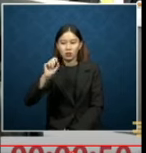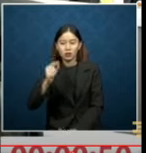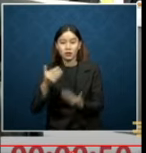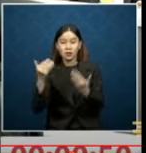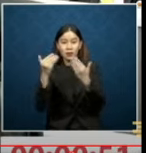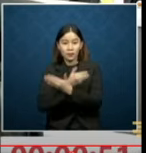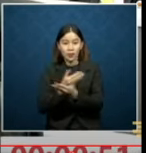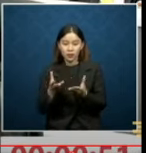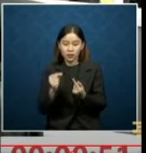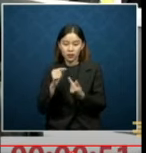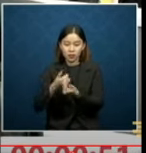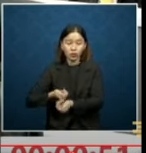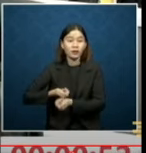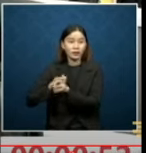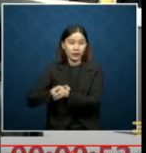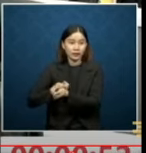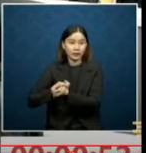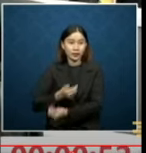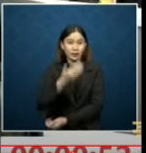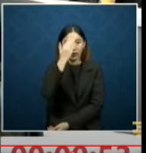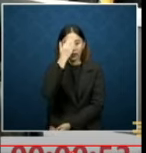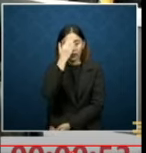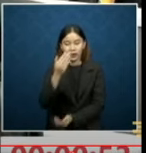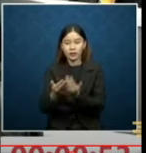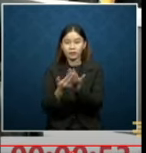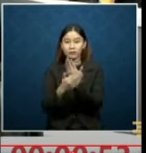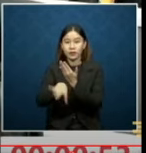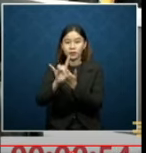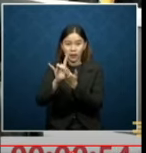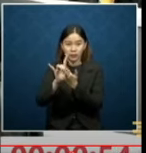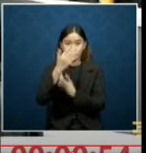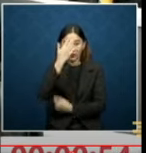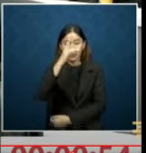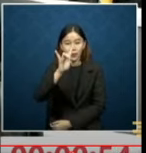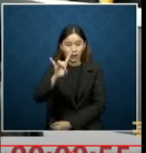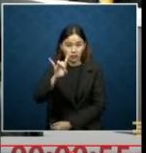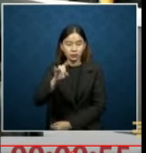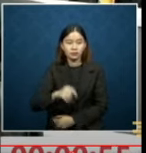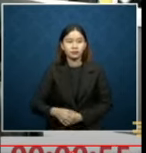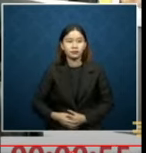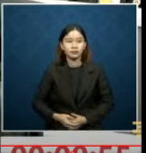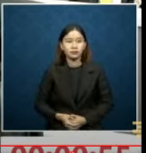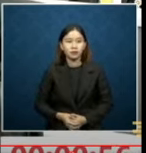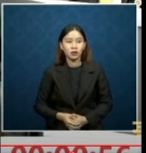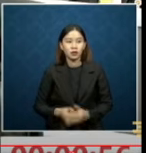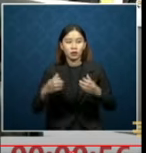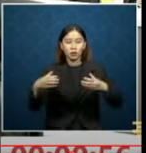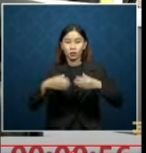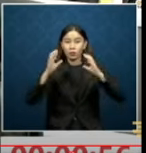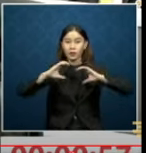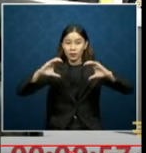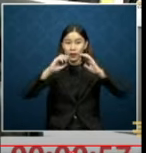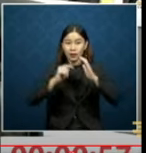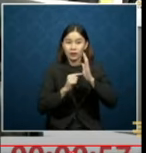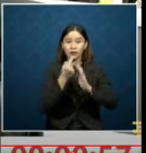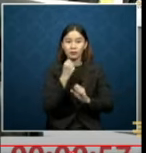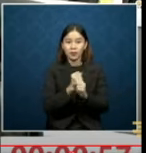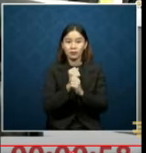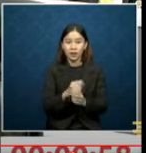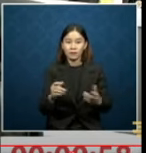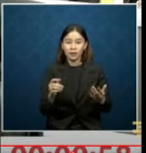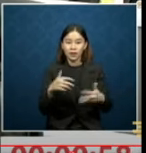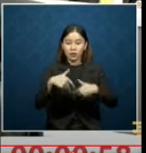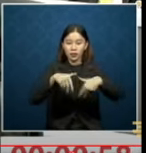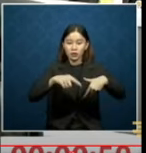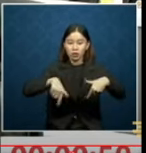เพื่อการเกษตรหน้าที่8นะครับรัฐบาลจะเร่งดำเนินการให้ประชาชนมี